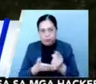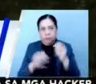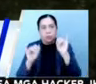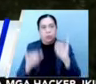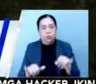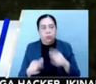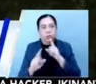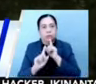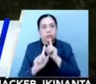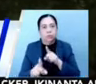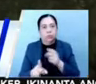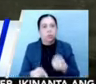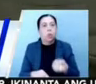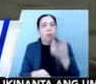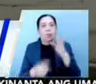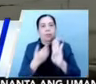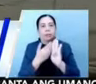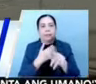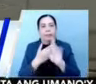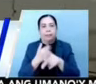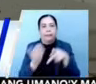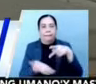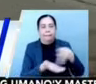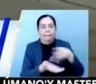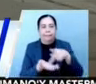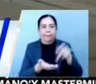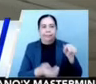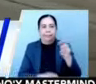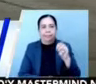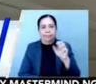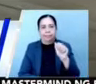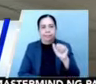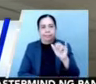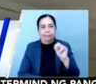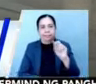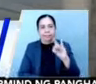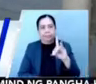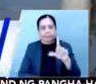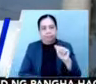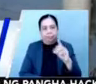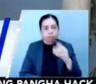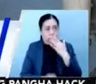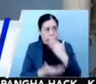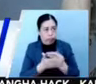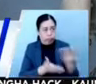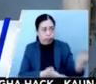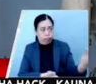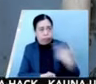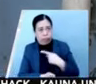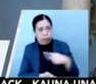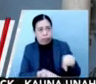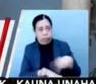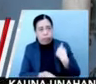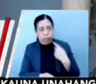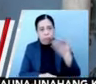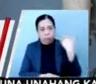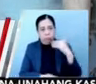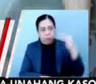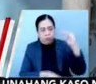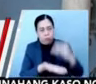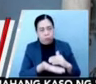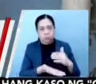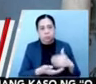sasabihin kung magkanong ibibigay na rebate ng Maynilad. Maganda po kasi mababalik yung, mababawasan yung bill namin sa